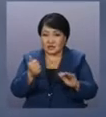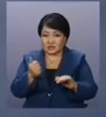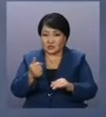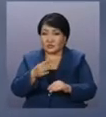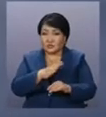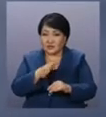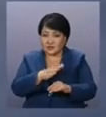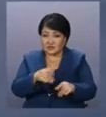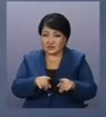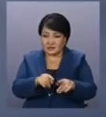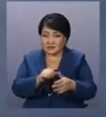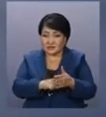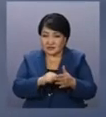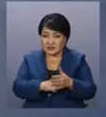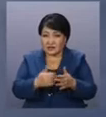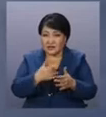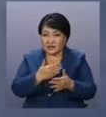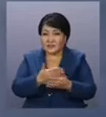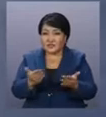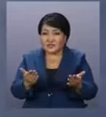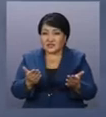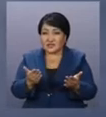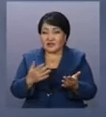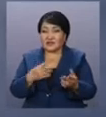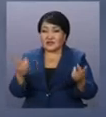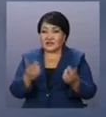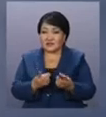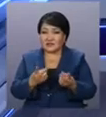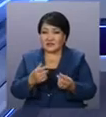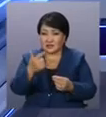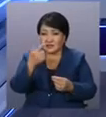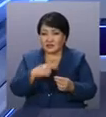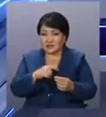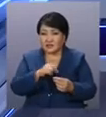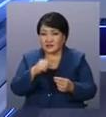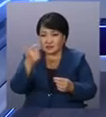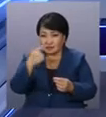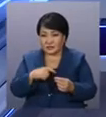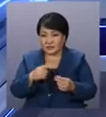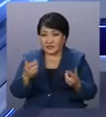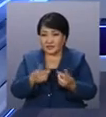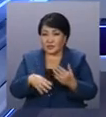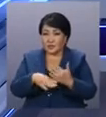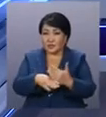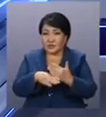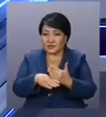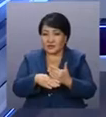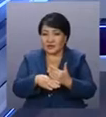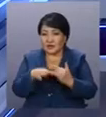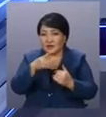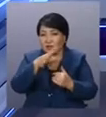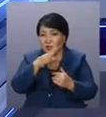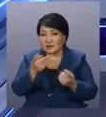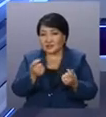жаңағы біздің керек өзіне керек көмек уақыты кішкене ұзарады. Сол себепті